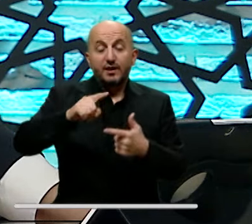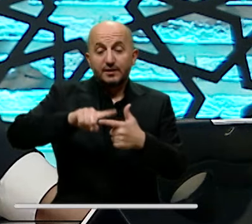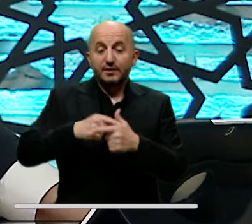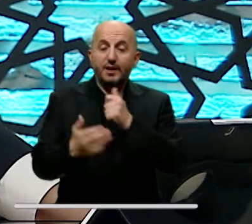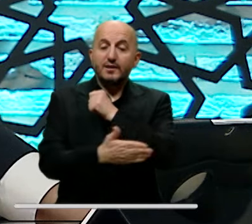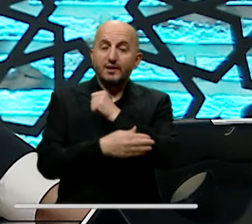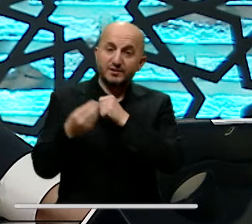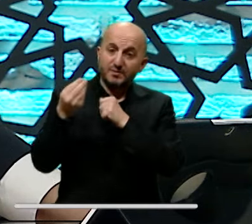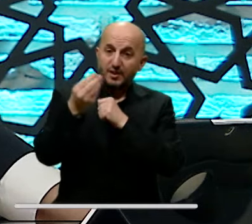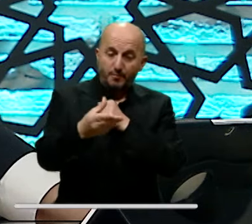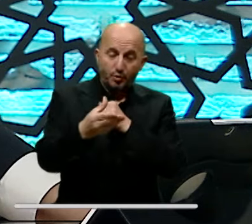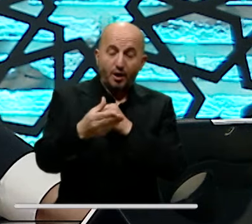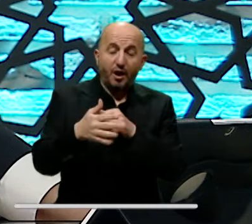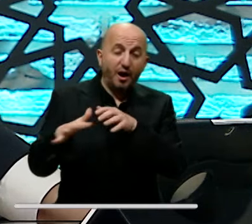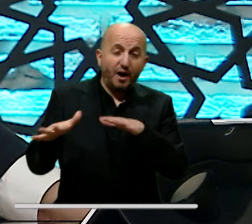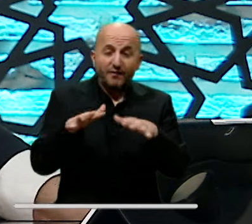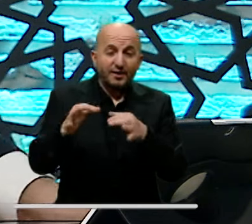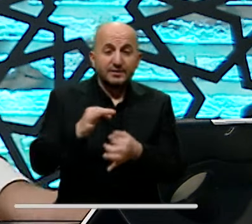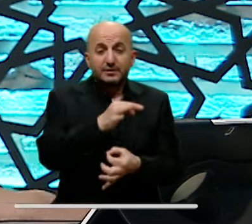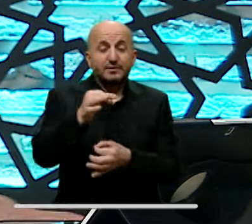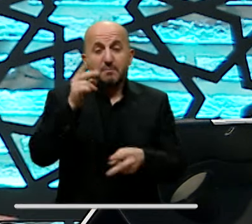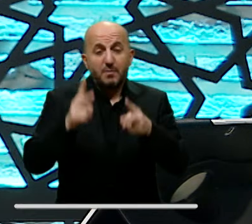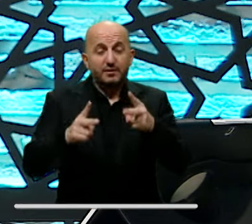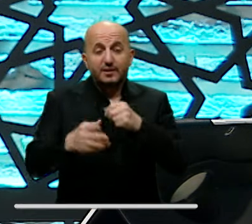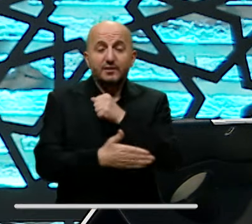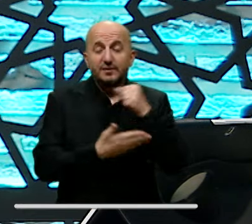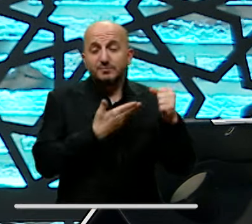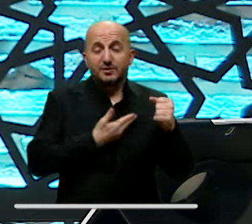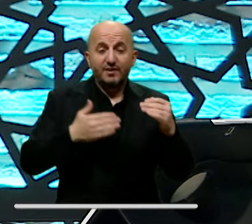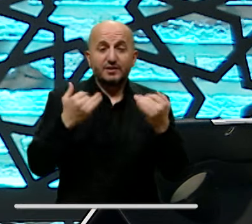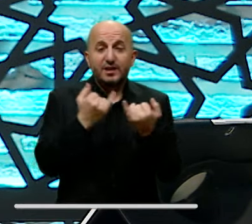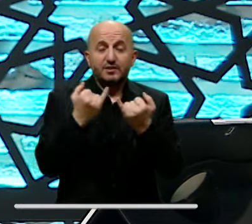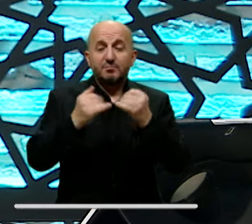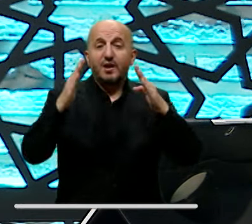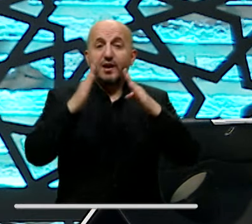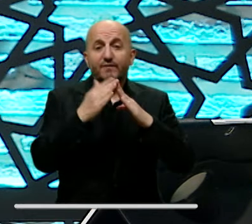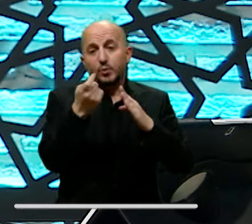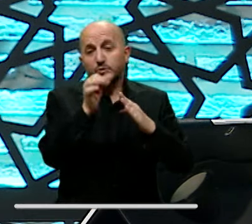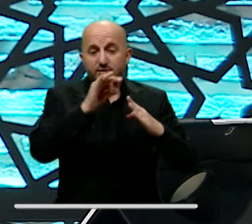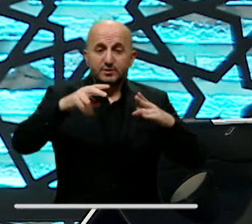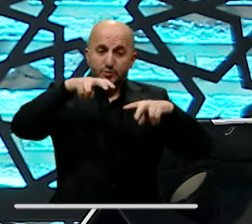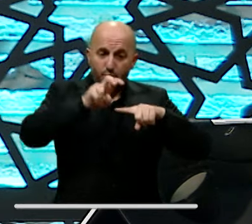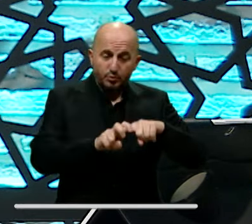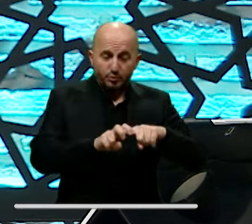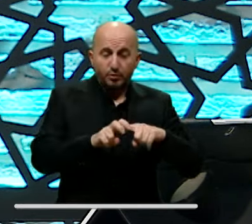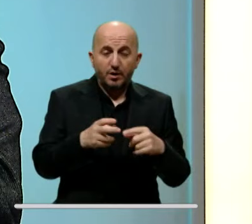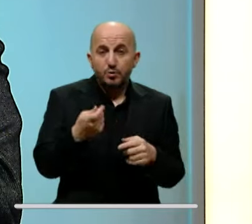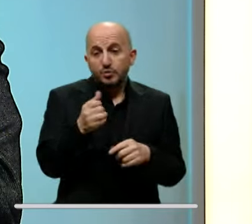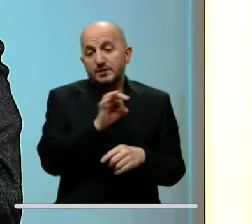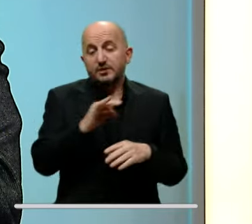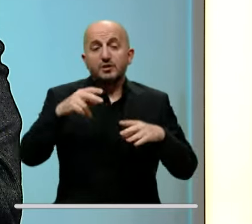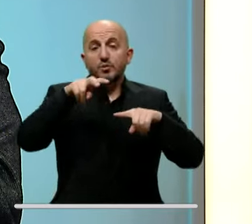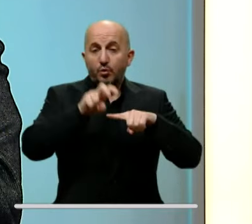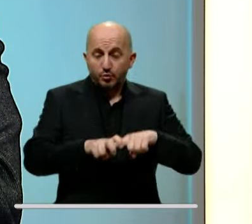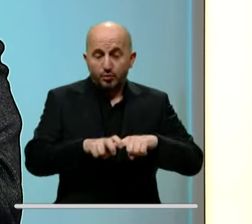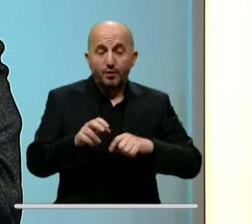yardımı yapıyor demiş afetzedelerin bazıları hayırsever kardeşlerimizin evlerinde bila ücret oturuyorlar veya ücretsiz oturuyorlar